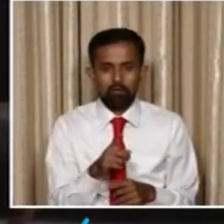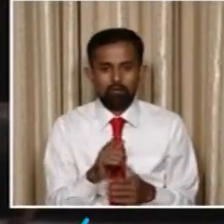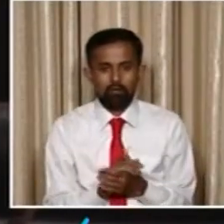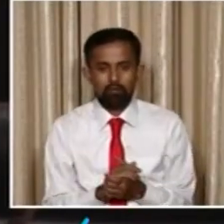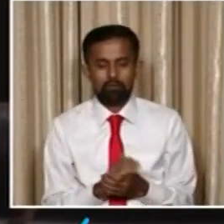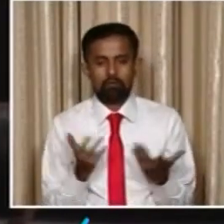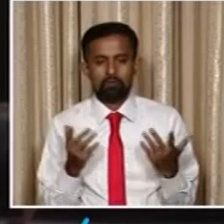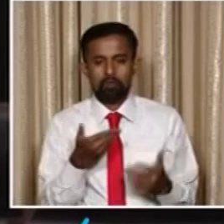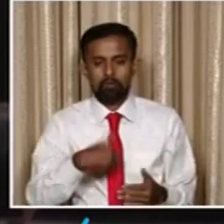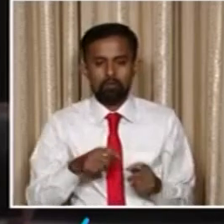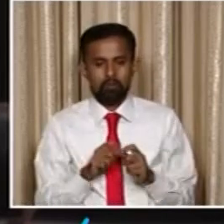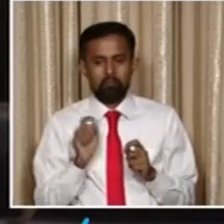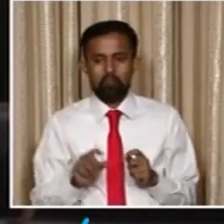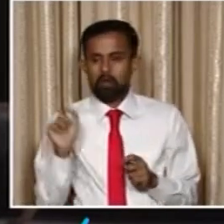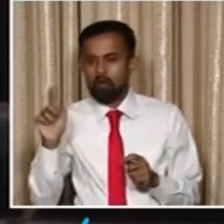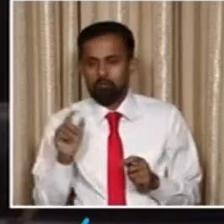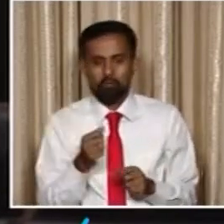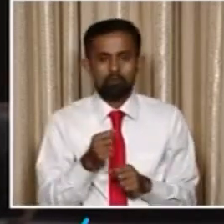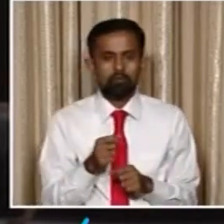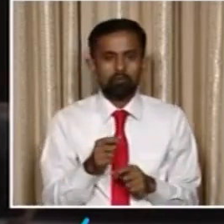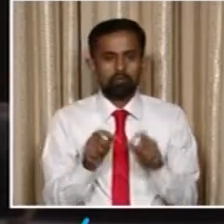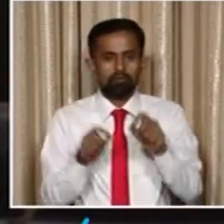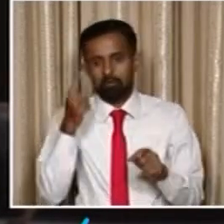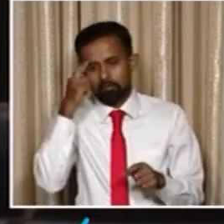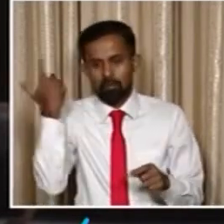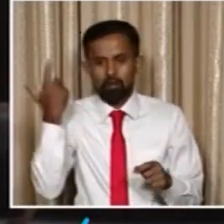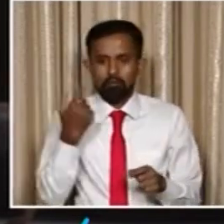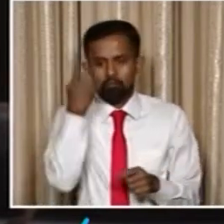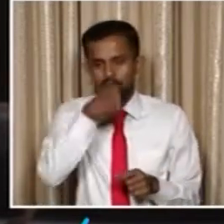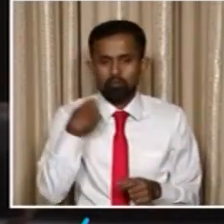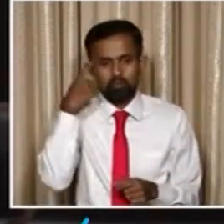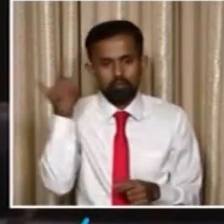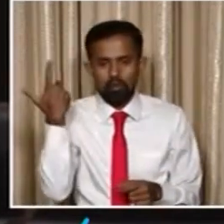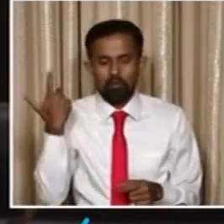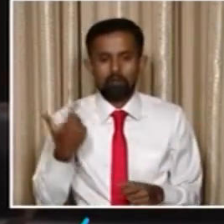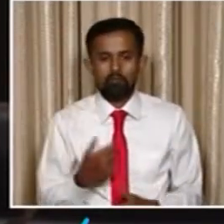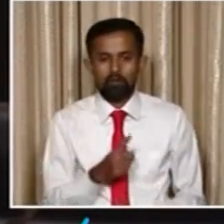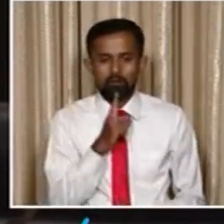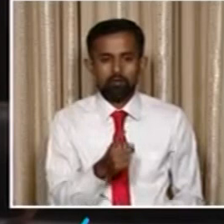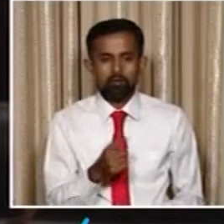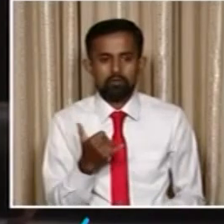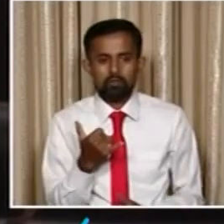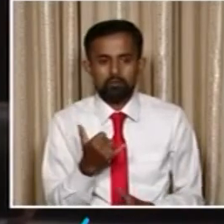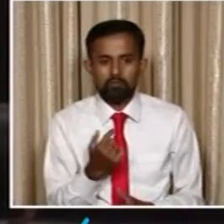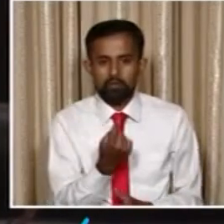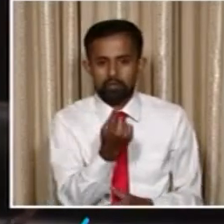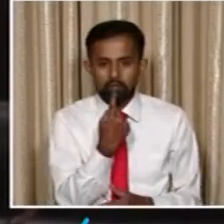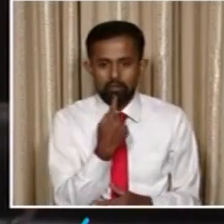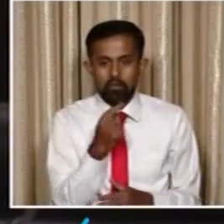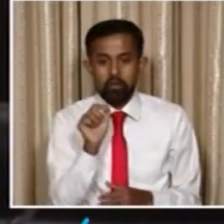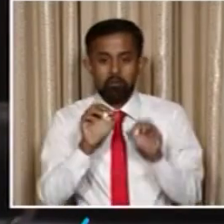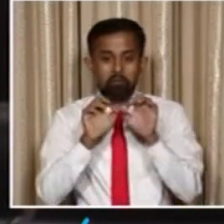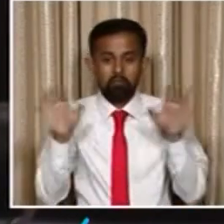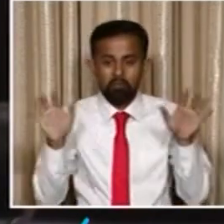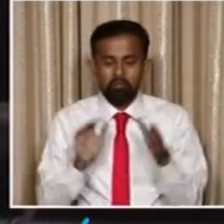නැතුව අපි මේ ක්‍රිකට් බෝඩ් එකේ නමක්වත් ගමක්වත් ඉන්න අය දන්නේත් නැහැ අපි අඳුරන්නේත් නැහැ. ඒකත් අපි කියන්න ඕන. නැත්තම් සමහර අය මේ කියනවා මේ ජනප්‍රිය